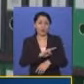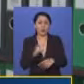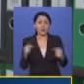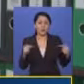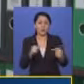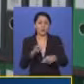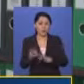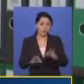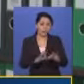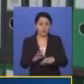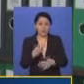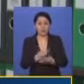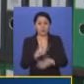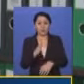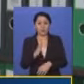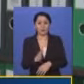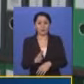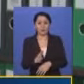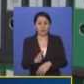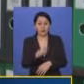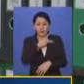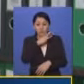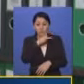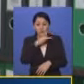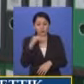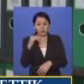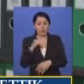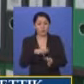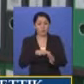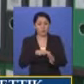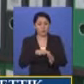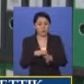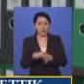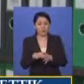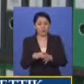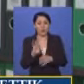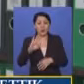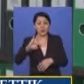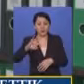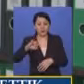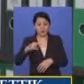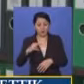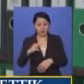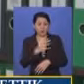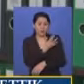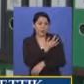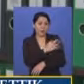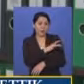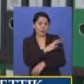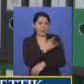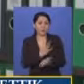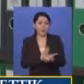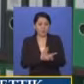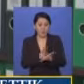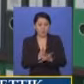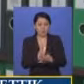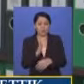жобалармен көрсетеміз. Көп істеріміздің негізінен әлеуметтік осал топтарға қарай бағытталатын